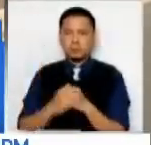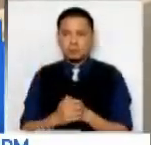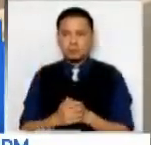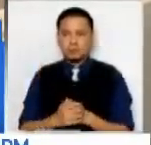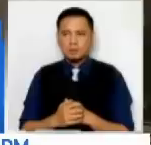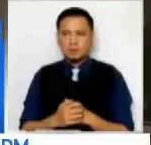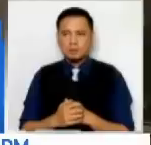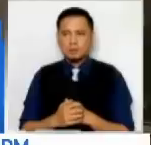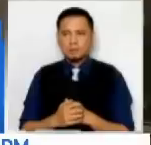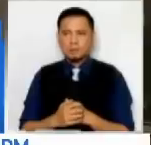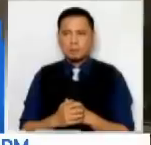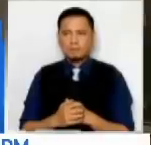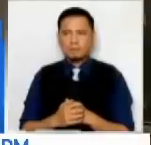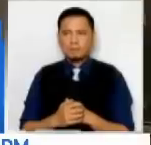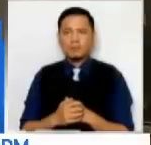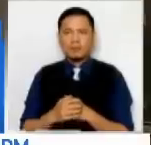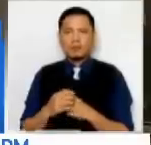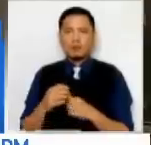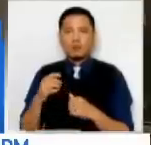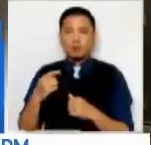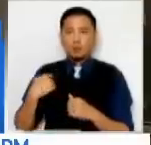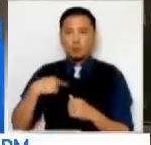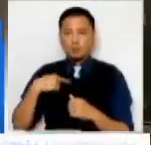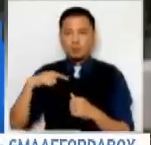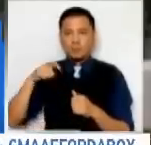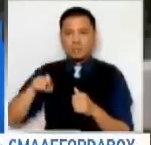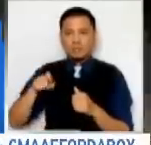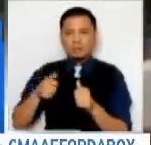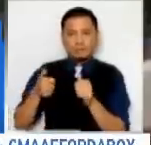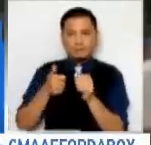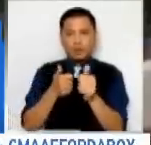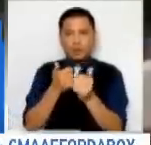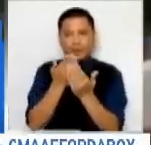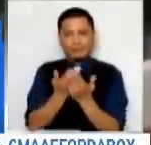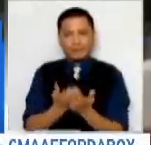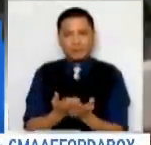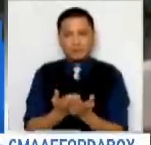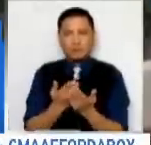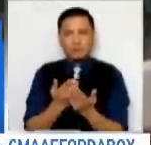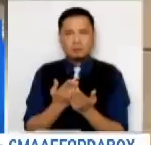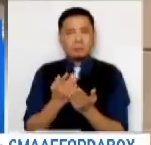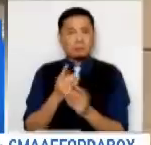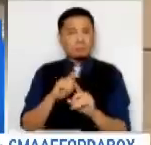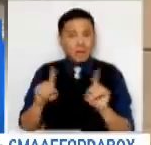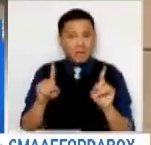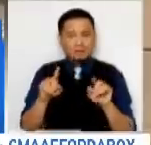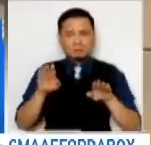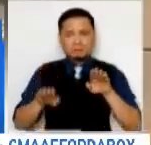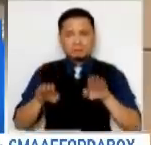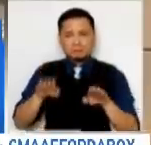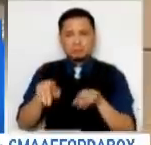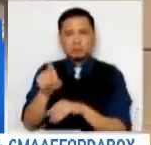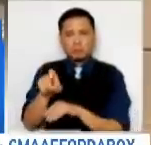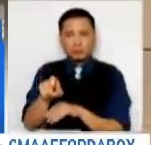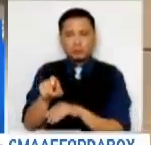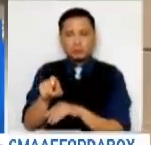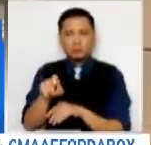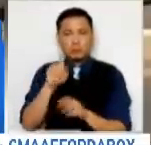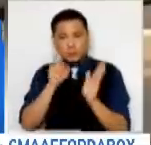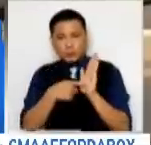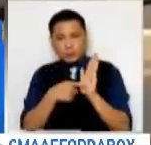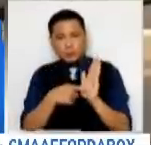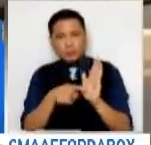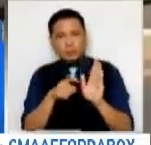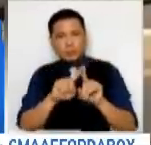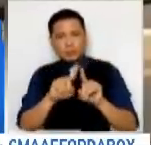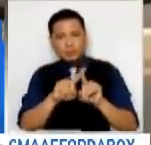mga ebidensya. Pero this is a balancing act, no? So kailangan pong tignan din natin yung ibang sektor. Because we need to balance,